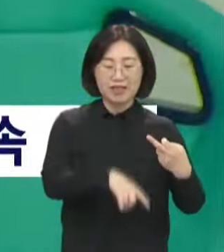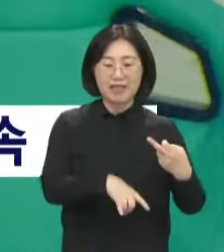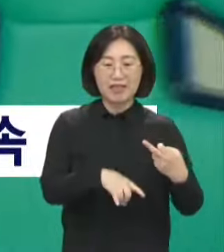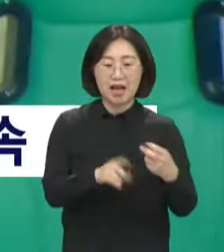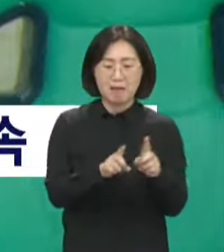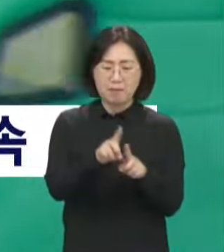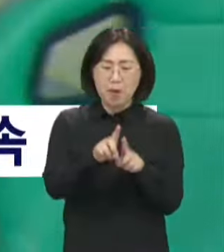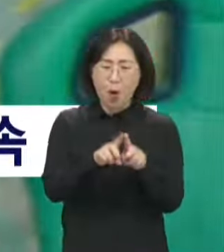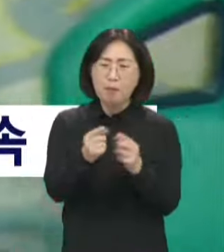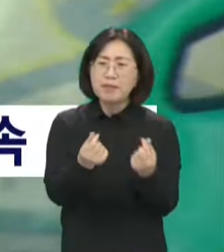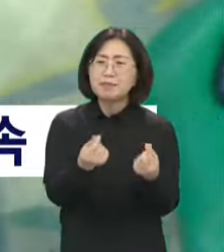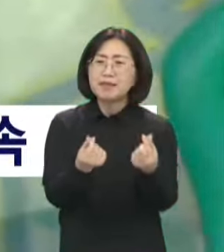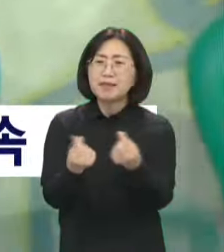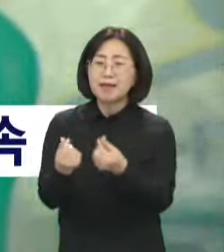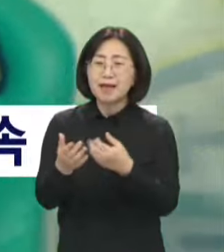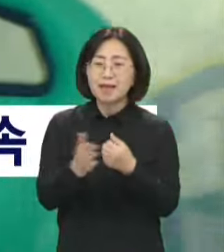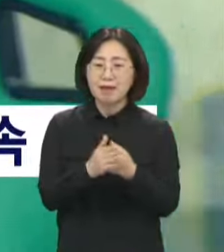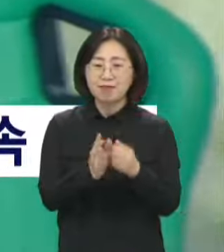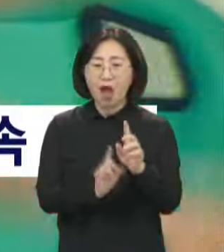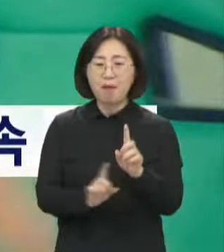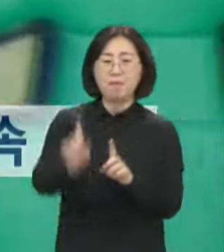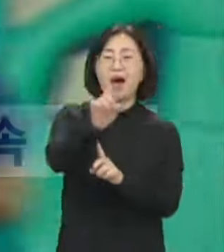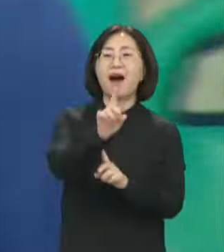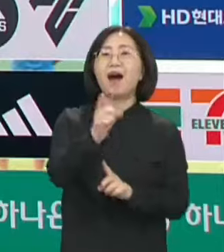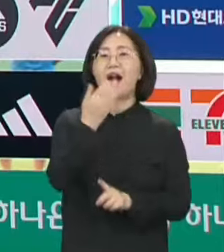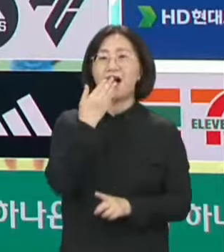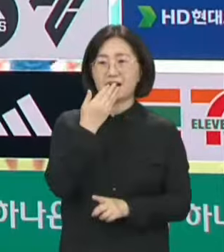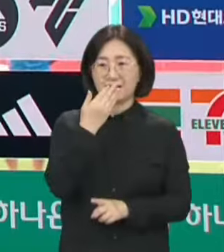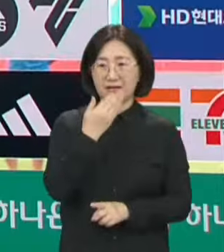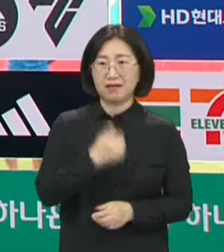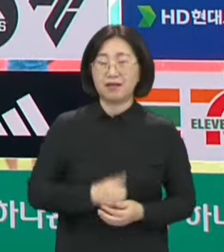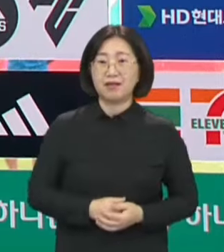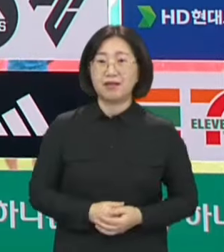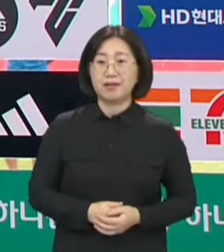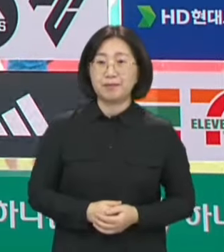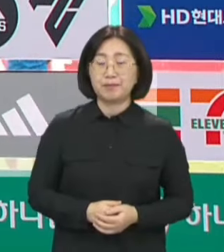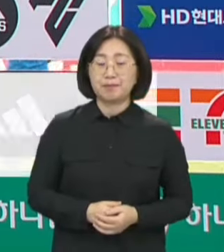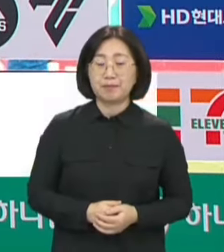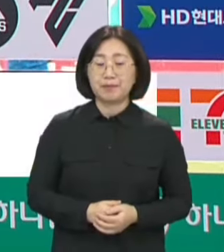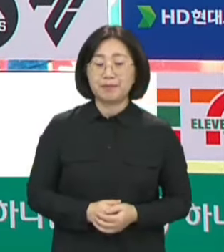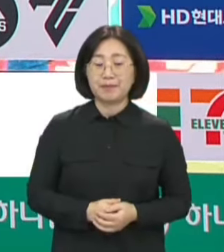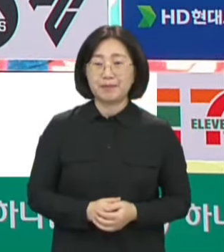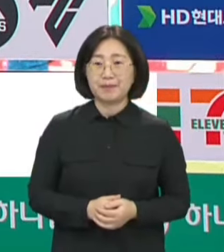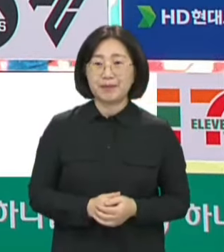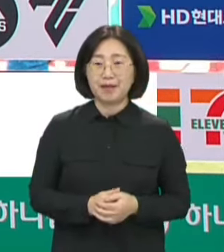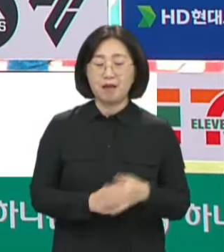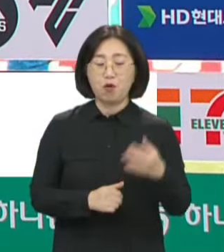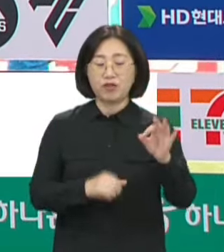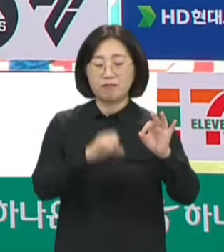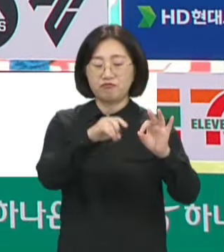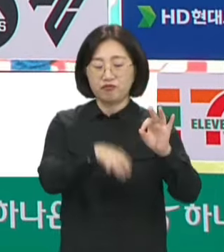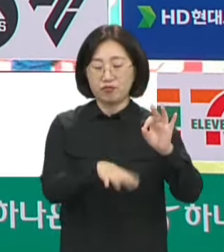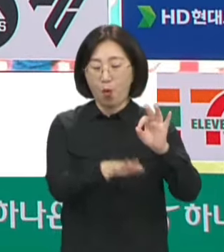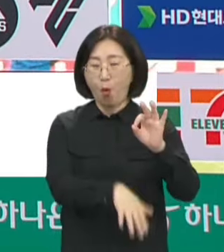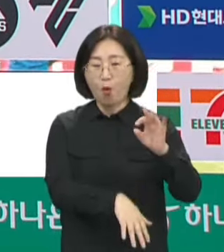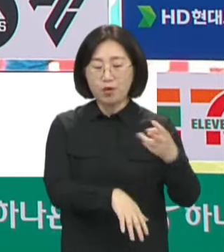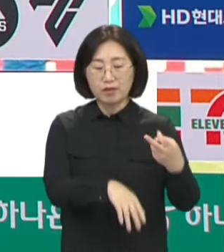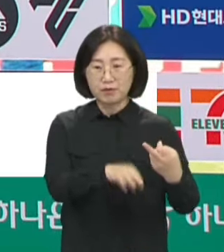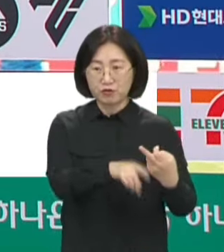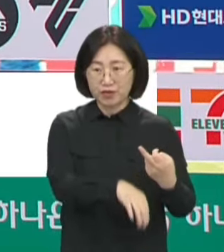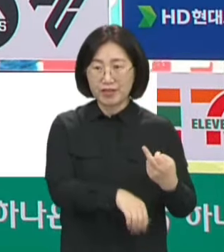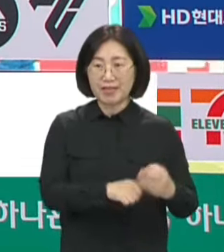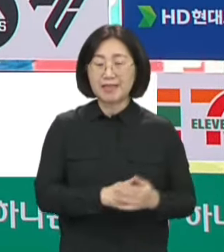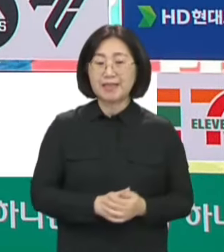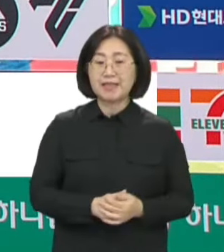1점에 불과해 언제든 순위는 뒤집어질 수 있습니다. 우리 뒤에는 뭐 지금 다음이 없기 때문에 매 경기 그